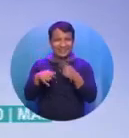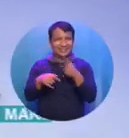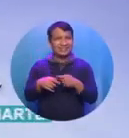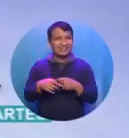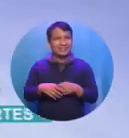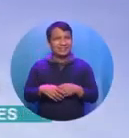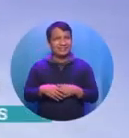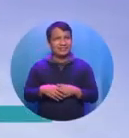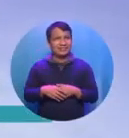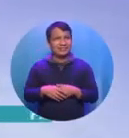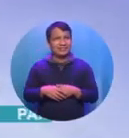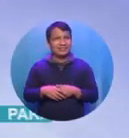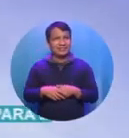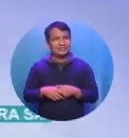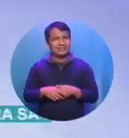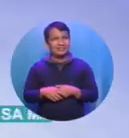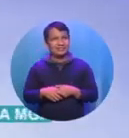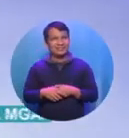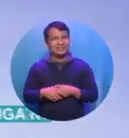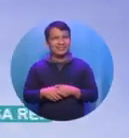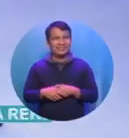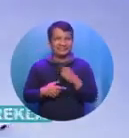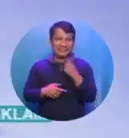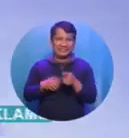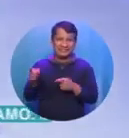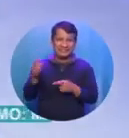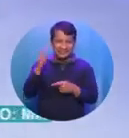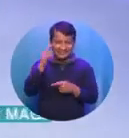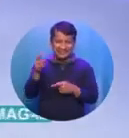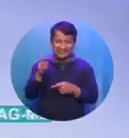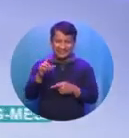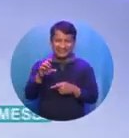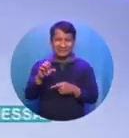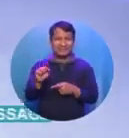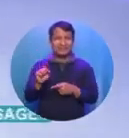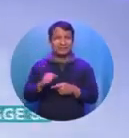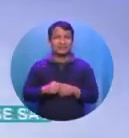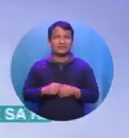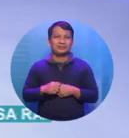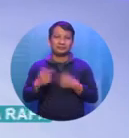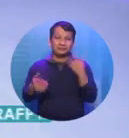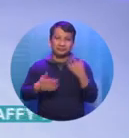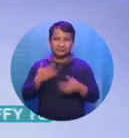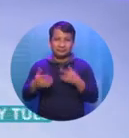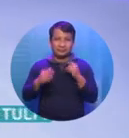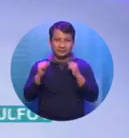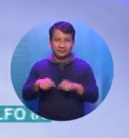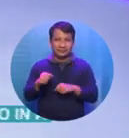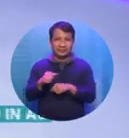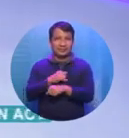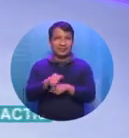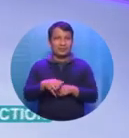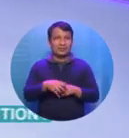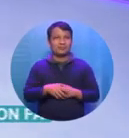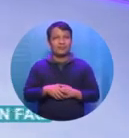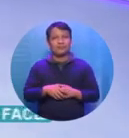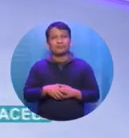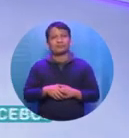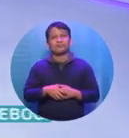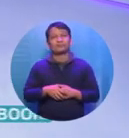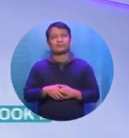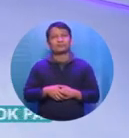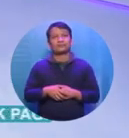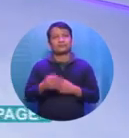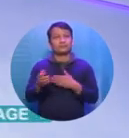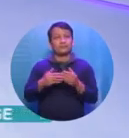Nelson, dati-dati, gaganon-ganon si Nelson. Ngayon, oh. Hindi, kailangan naman natin maging masigla, di ba? Kailangan masigla tayo. Eh,